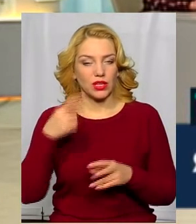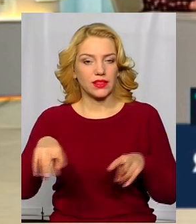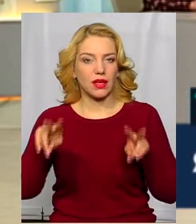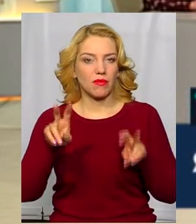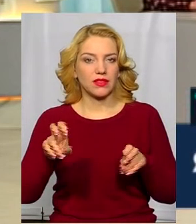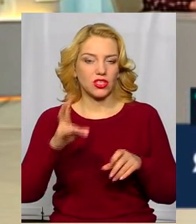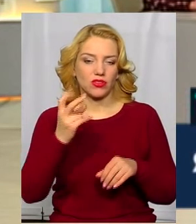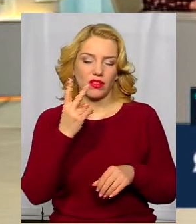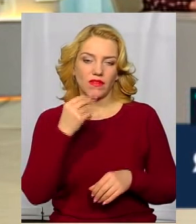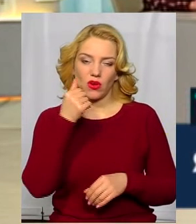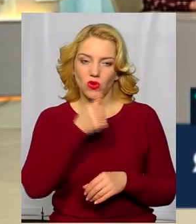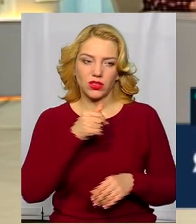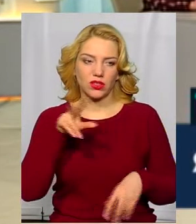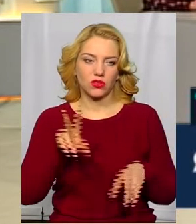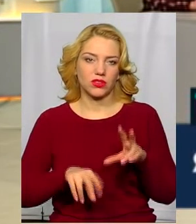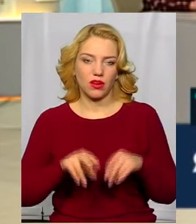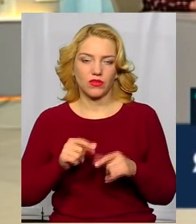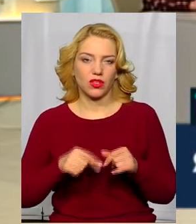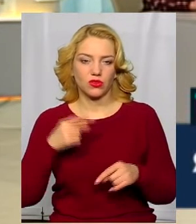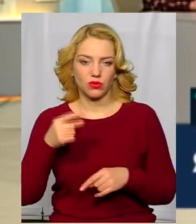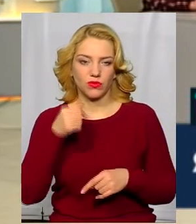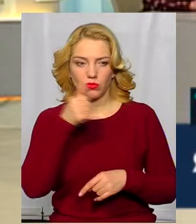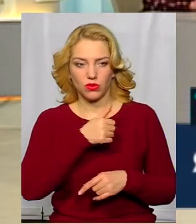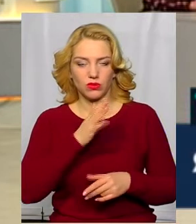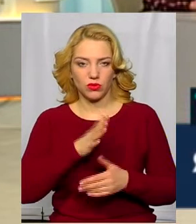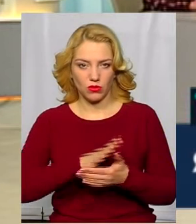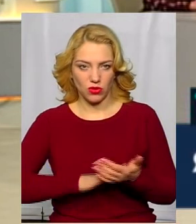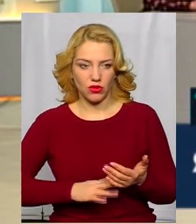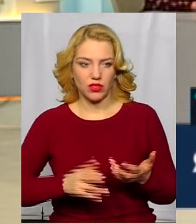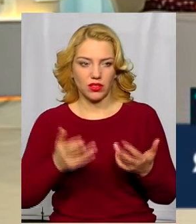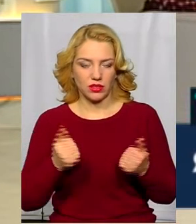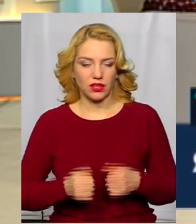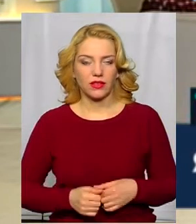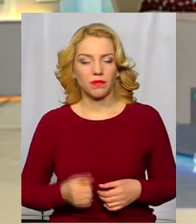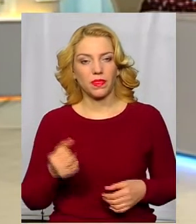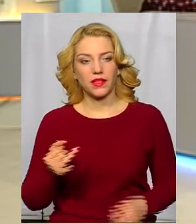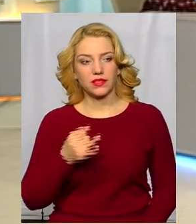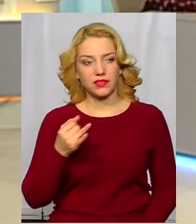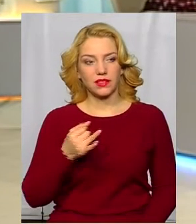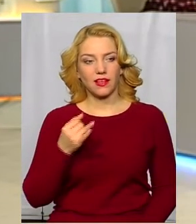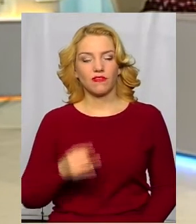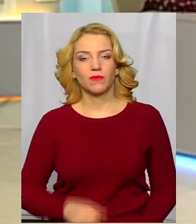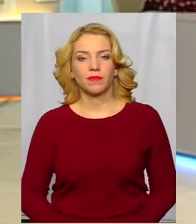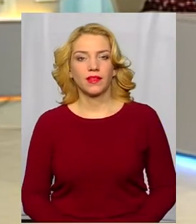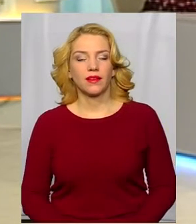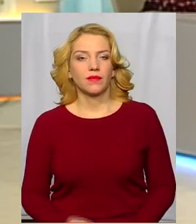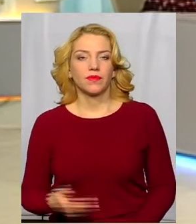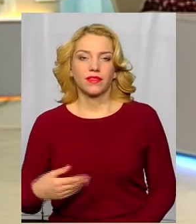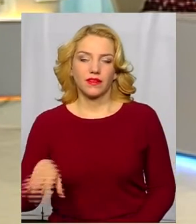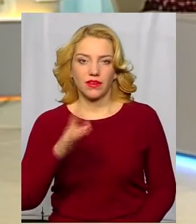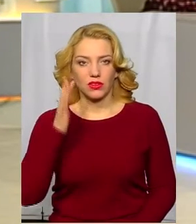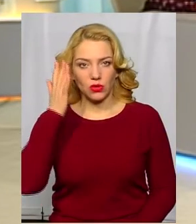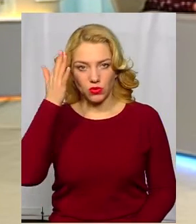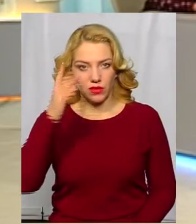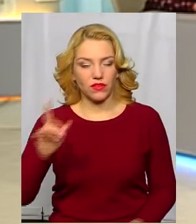тематично на 2 роки розрахована. Тобто в наступному ж році має продовжуватися. Так, теж дитячий. От цікаво, пані Катерино. Давайте зараз